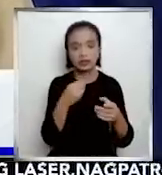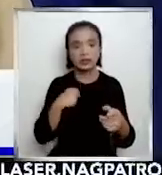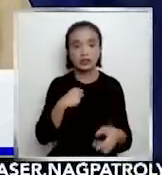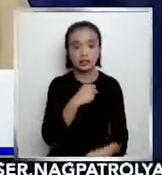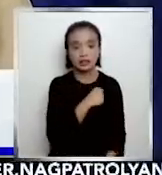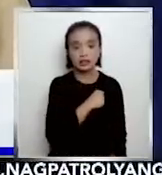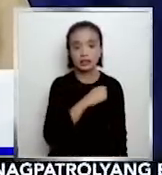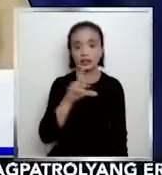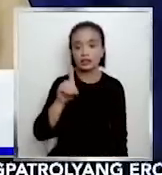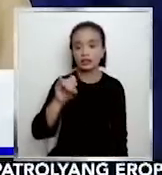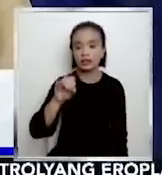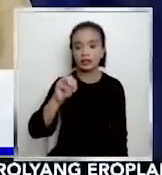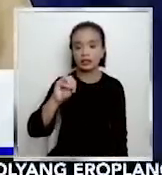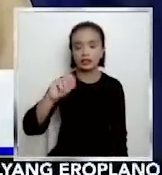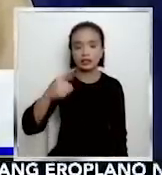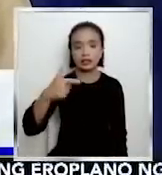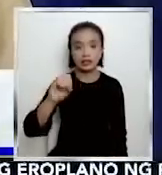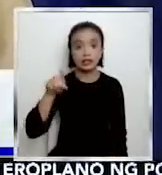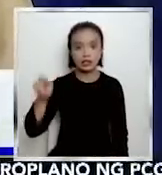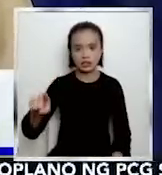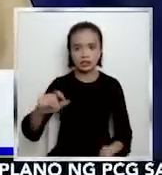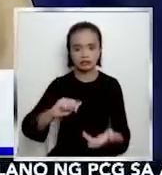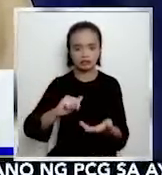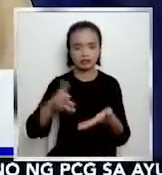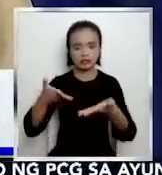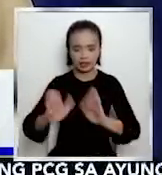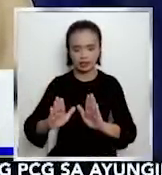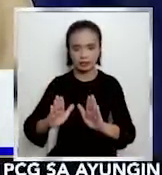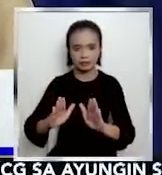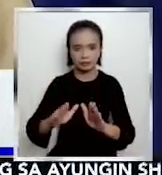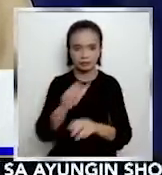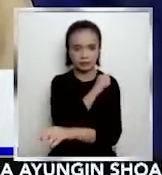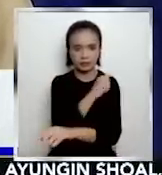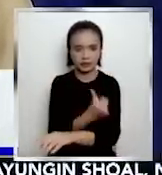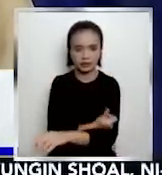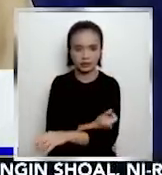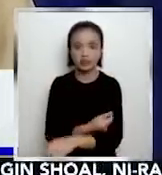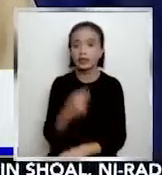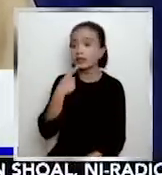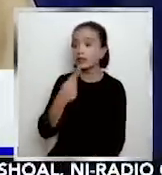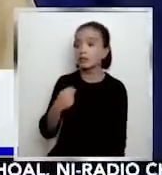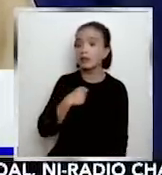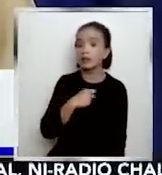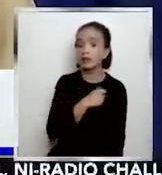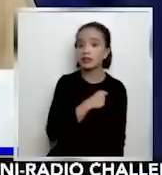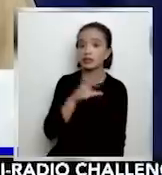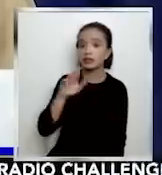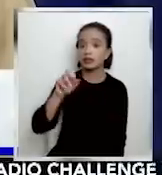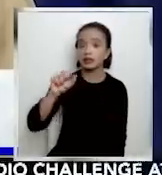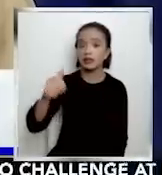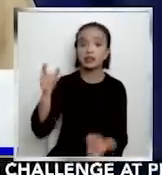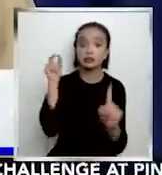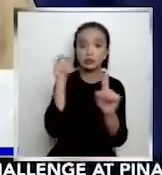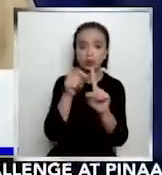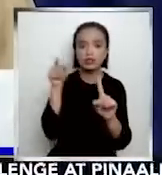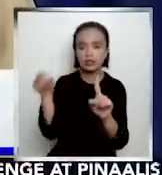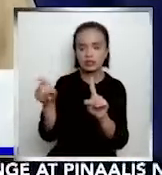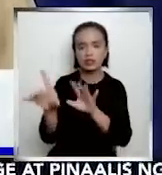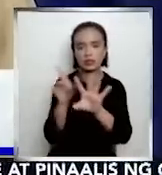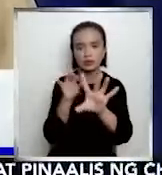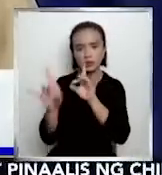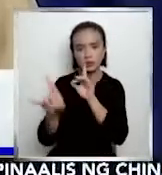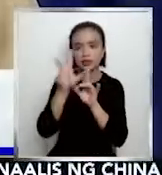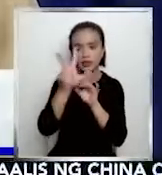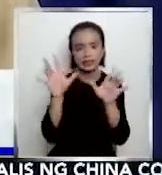Panganiban na siyang nag-otorisa dito. Ipinunto ni Hontiveros ang sinabi ni Panganiban kahapon na siya ang namili ng 3 kumpanya